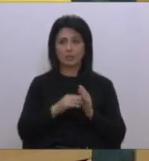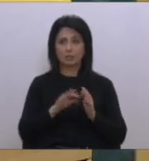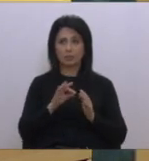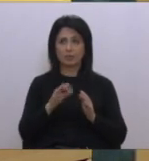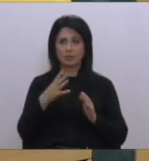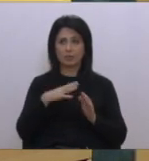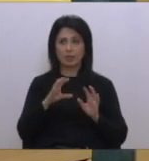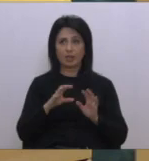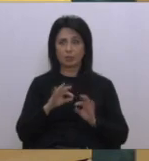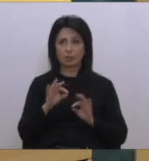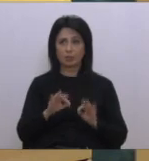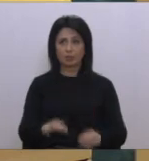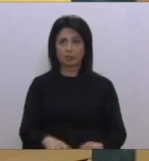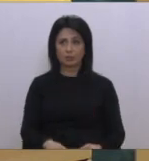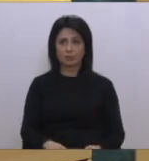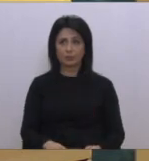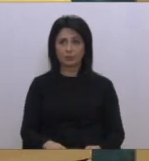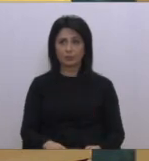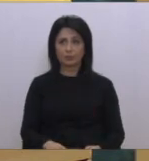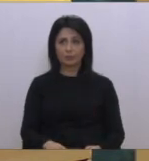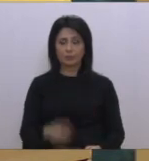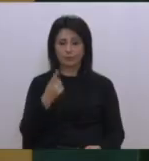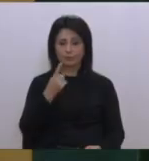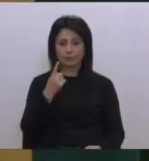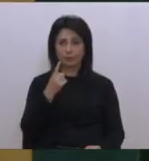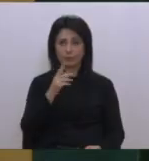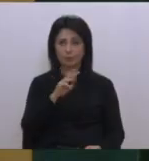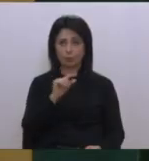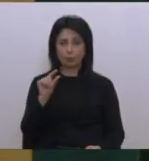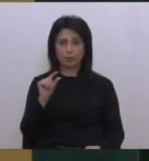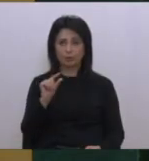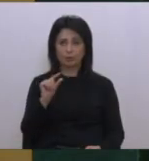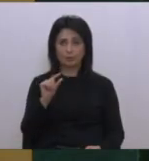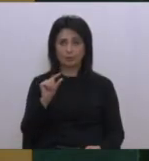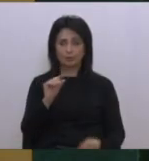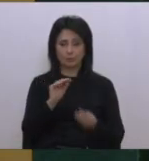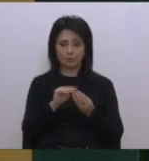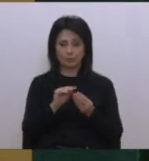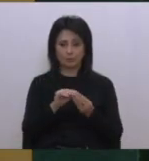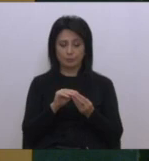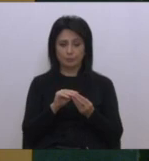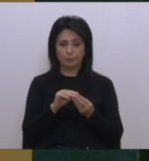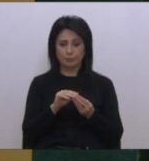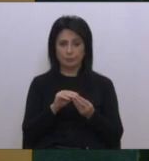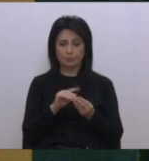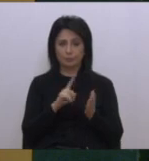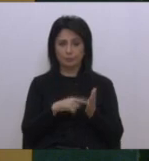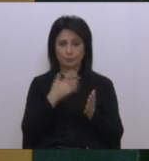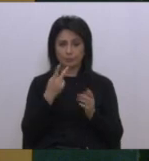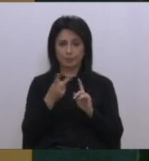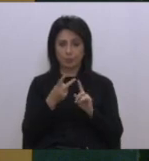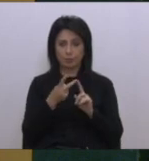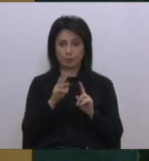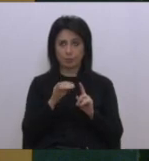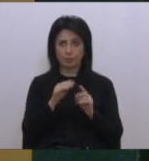tavrobis sakartvelos kanon proekts. Pirvel mukhshi tu aris tsuleba? Ar aris tsuleba. Kitkhvebi ar aris meore